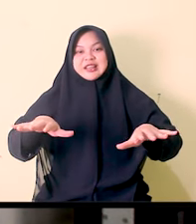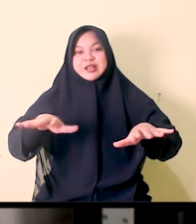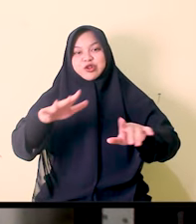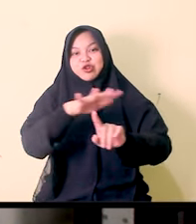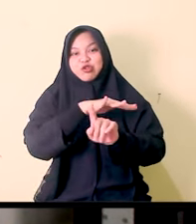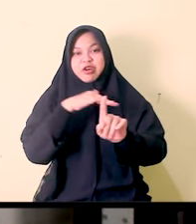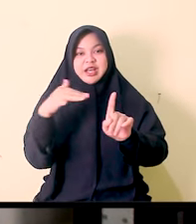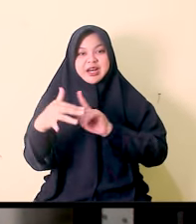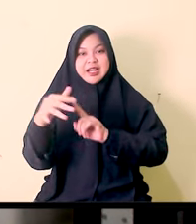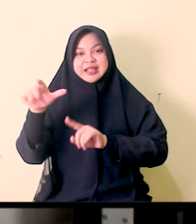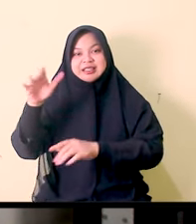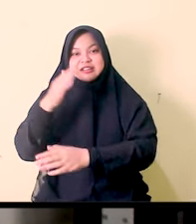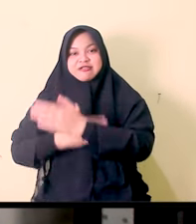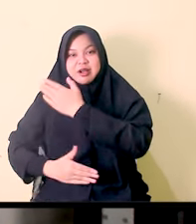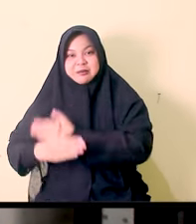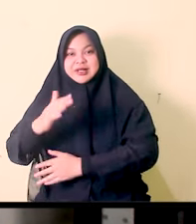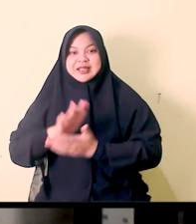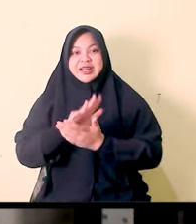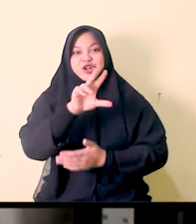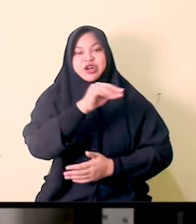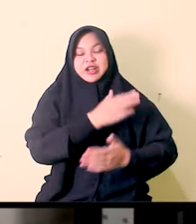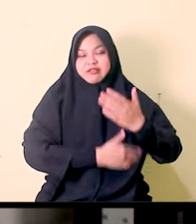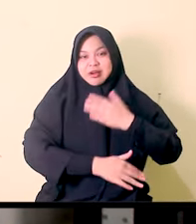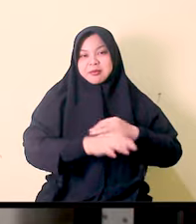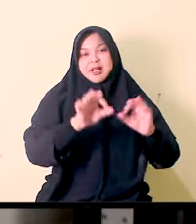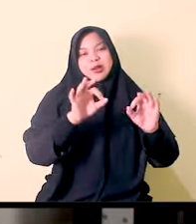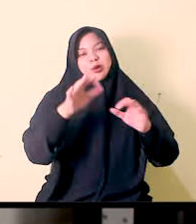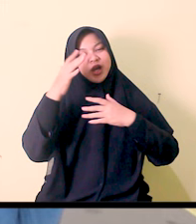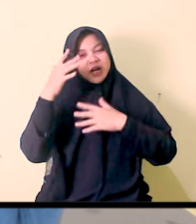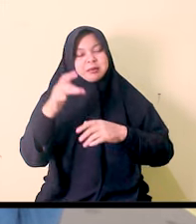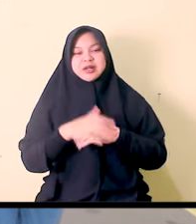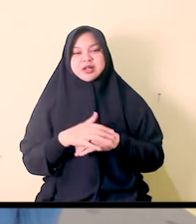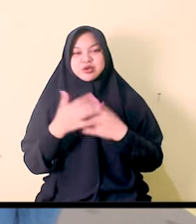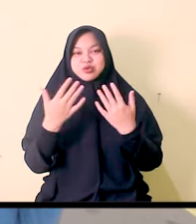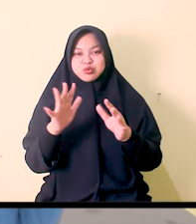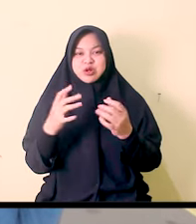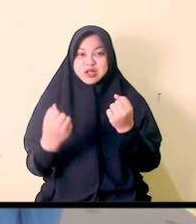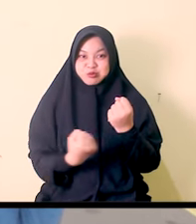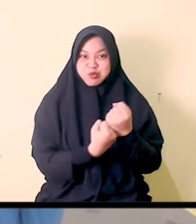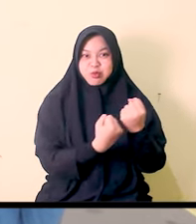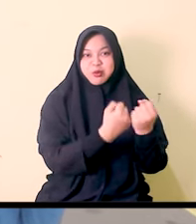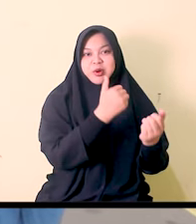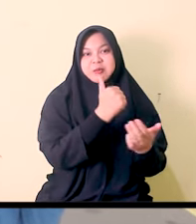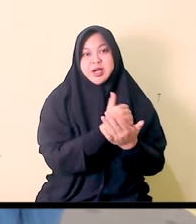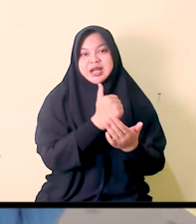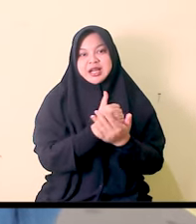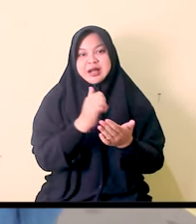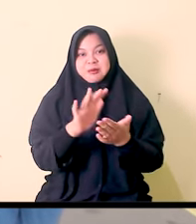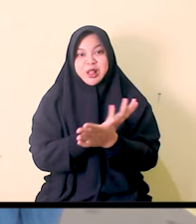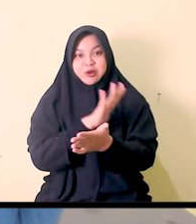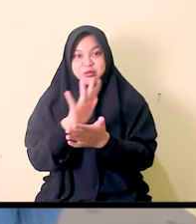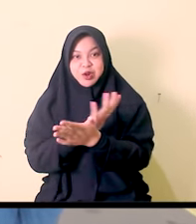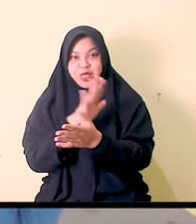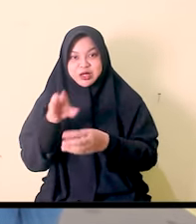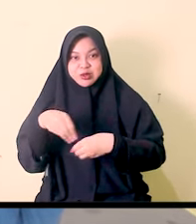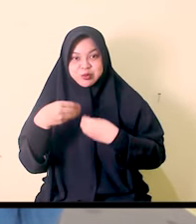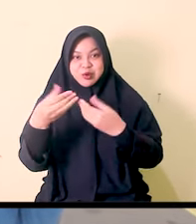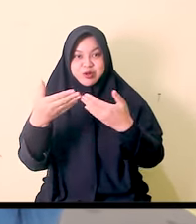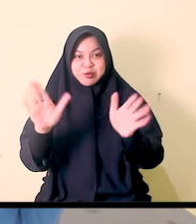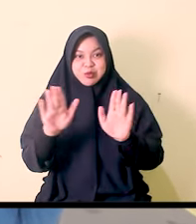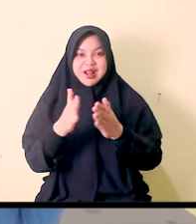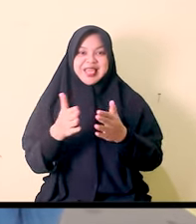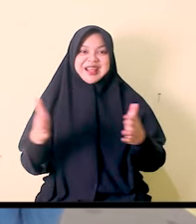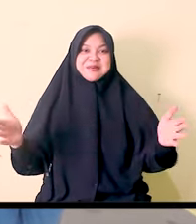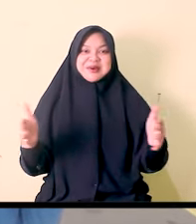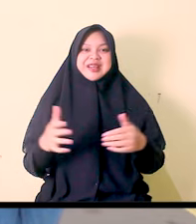teribungan baik itu di faabel atau nondivabel itu saja Mbak itu saja ya padahal sudah sangat di-support ini bahkan peluang-peluangnya